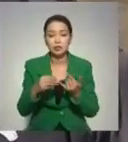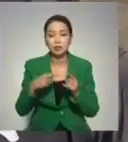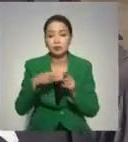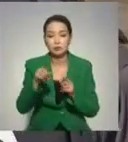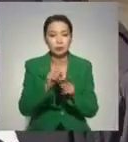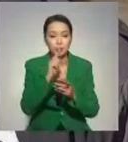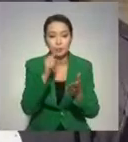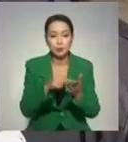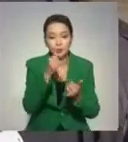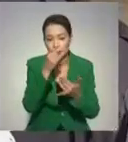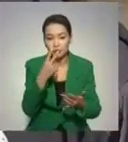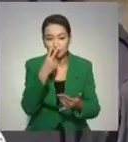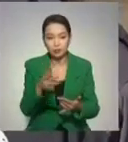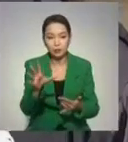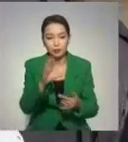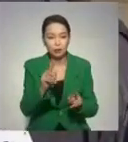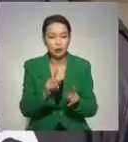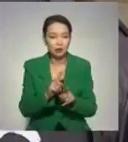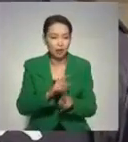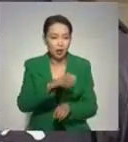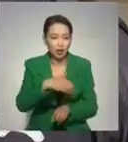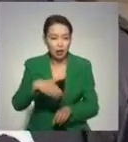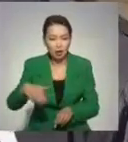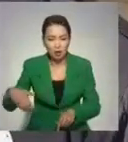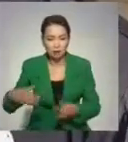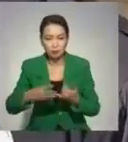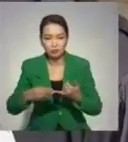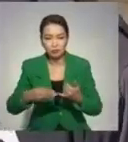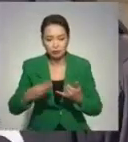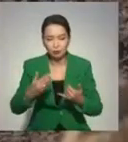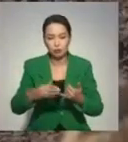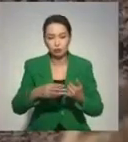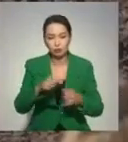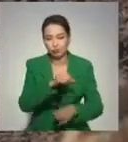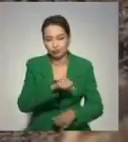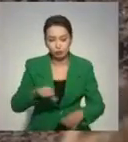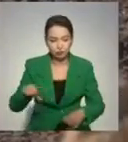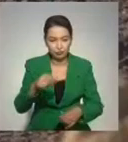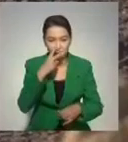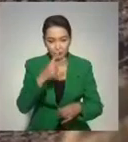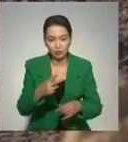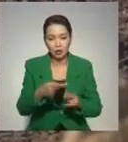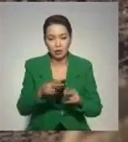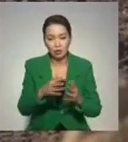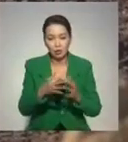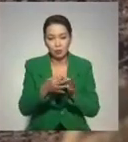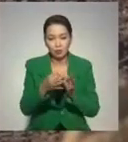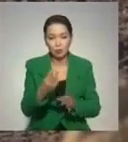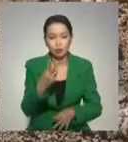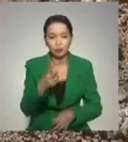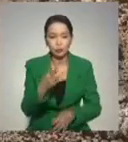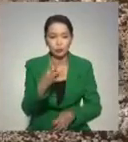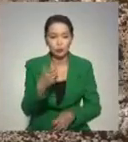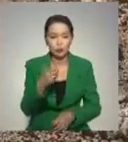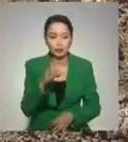боламыз. Міне көрдіңіз бе, мына жердің бәрін қазып ой қылдырып жерді. Ауыл маңындағы 2400 гектардан